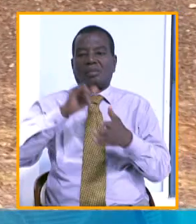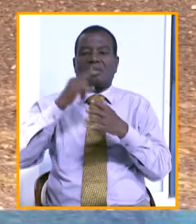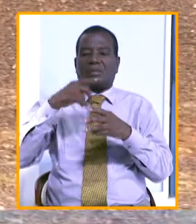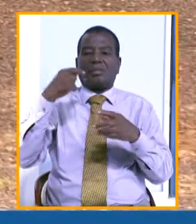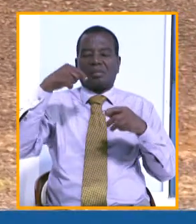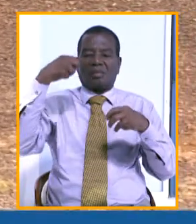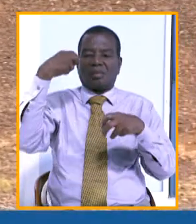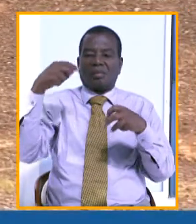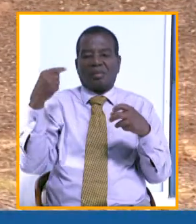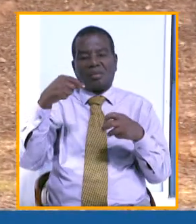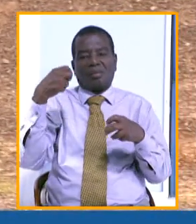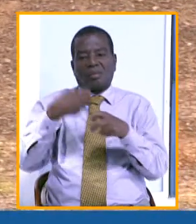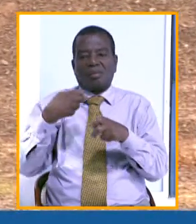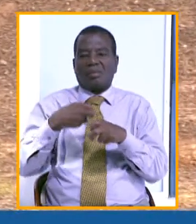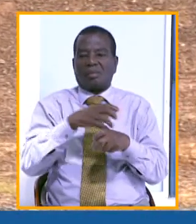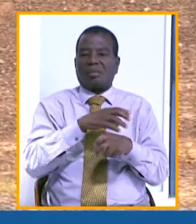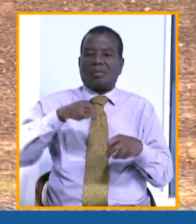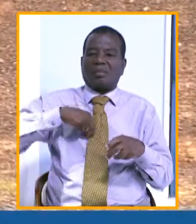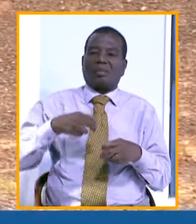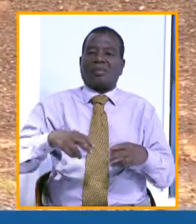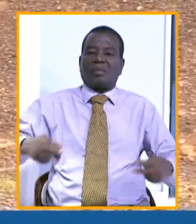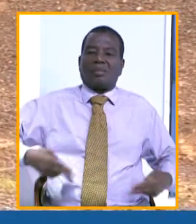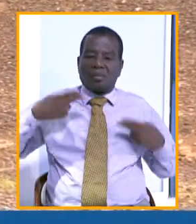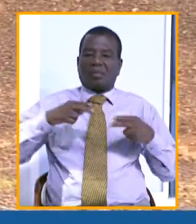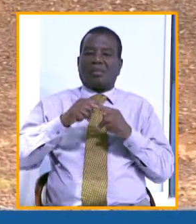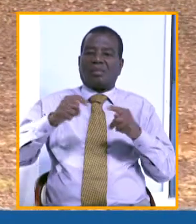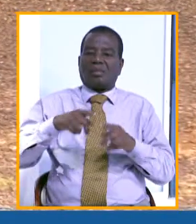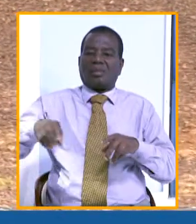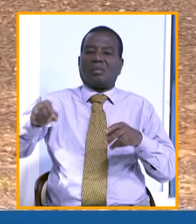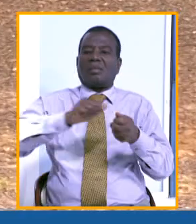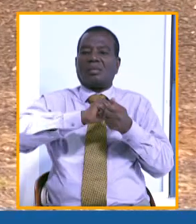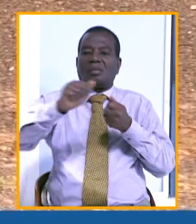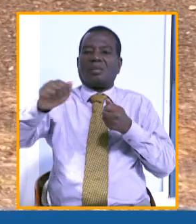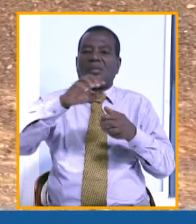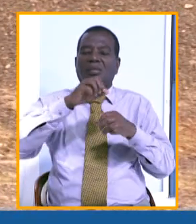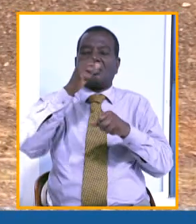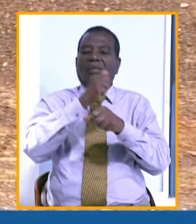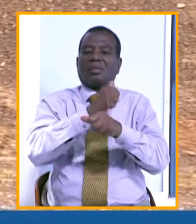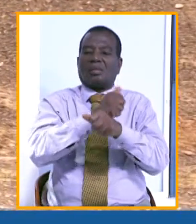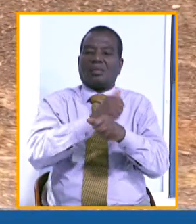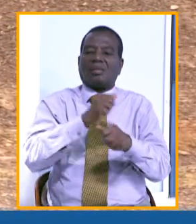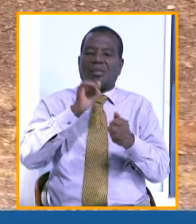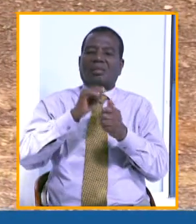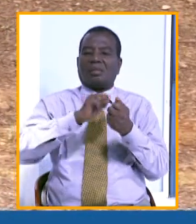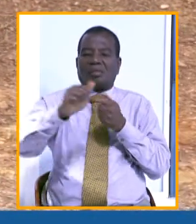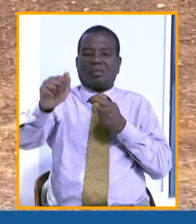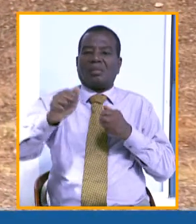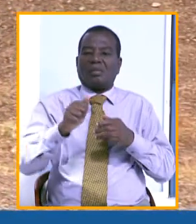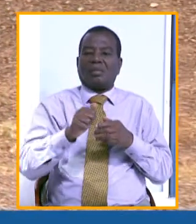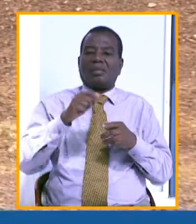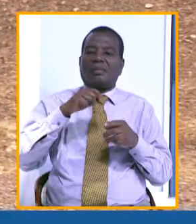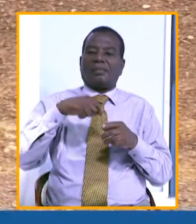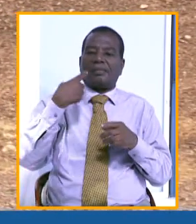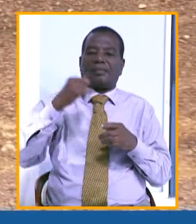difficile parce que nous, on habite vraiment très très loin d'Abidjan, des grandes villes, même Guiglo, c'est loin finalement.